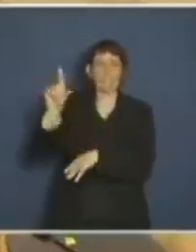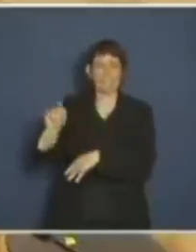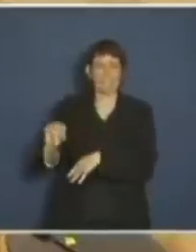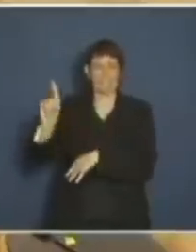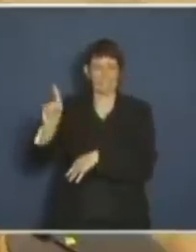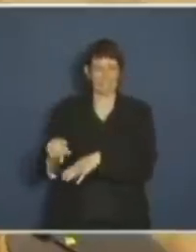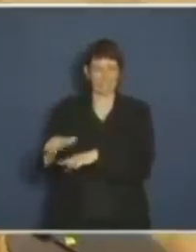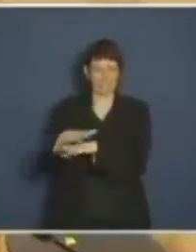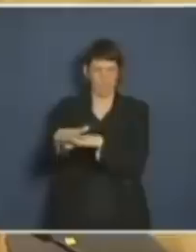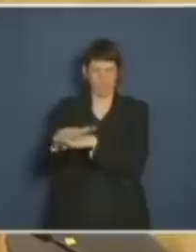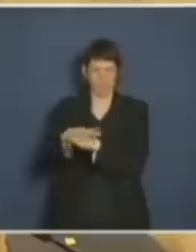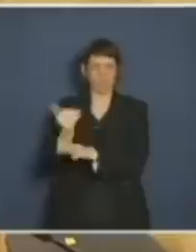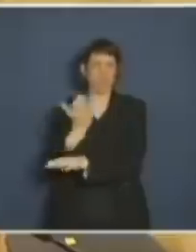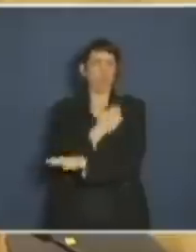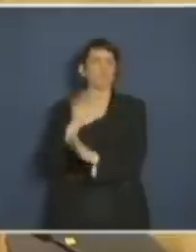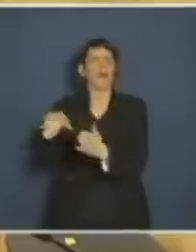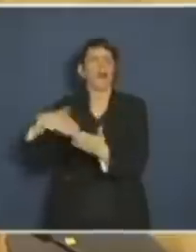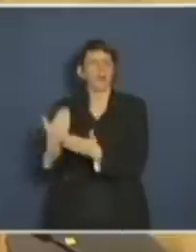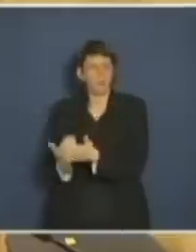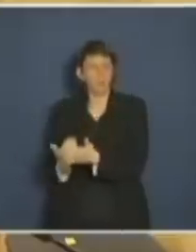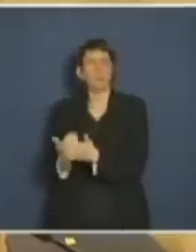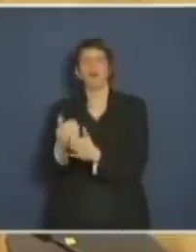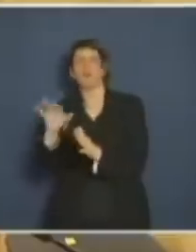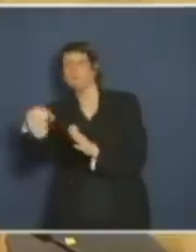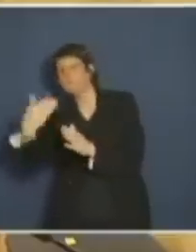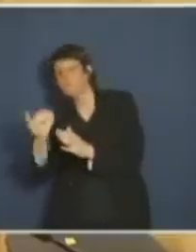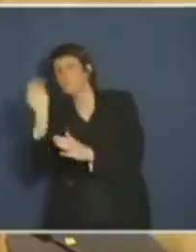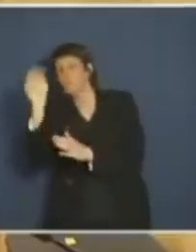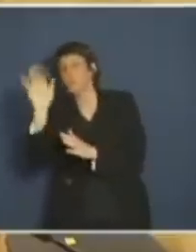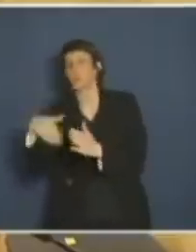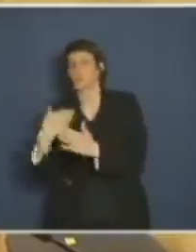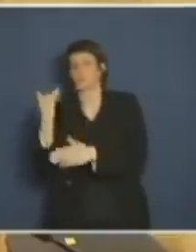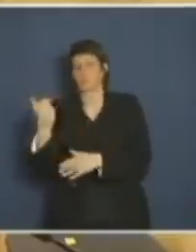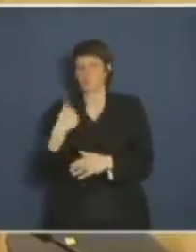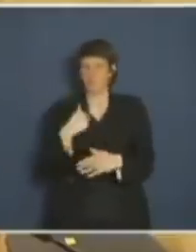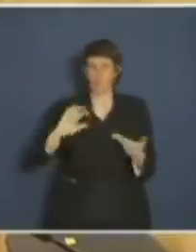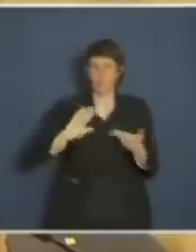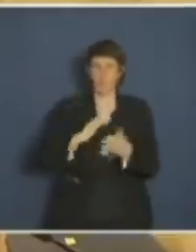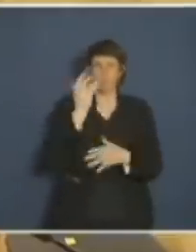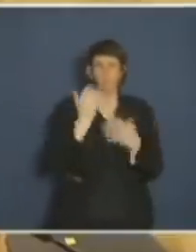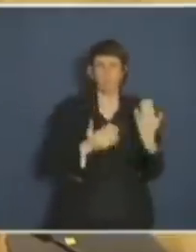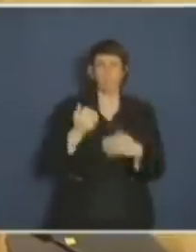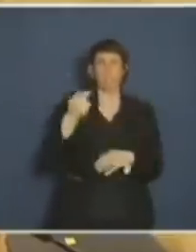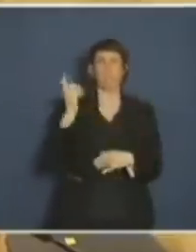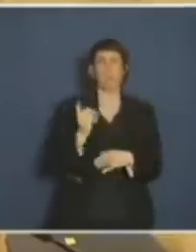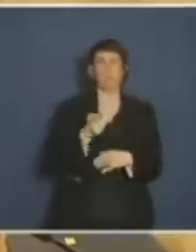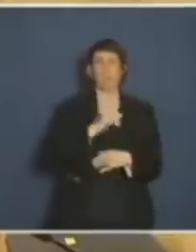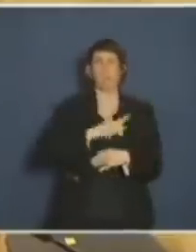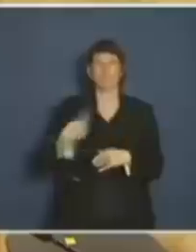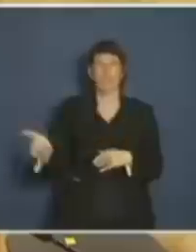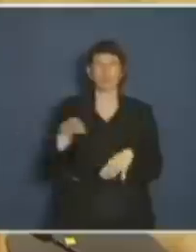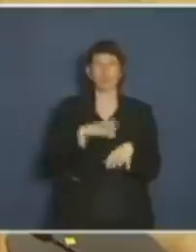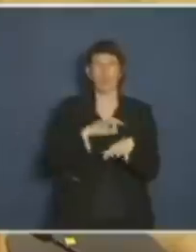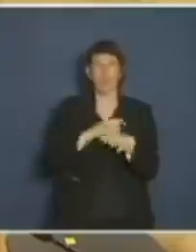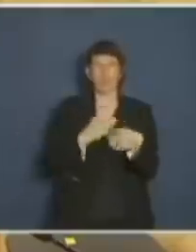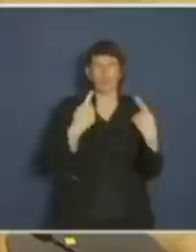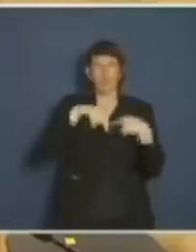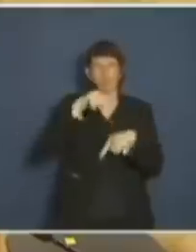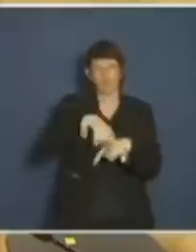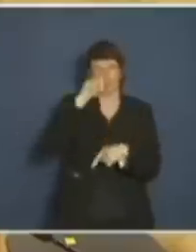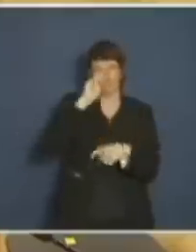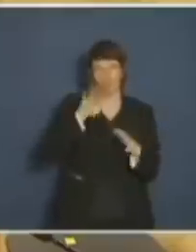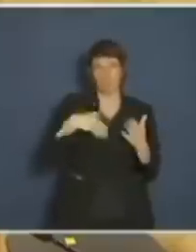dieses Impfangebot gibt oder geben wird. Ich habe kurz gerechnet, es gibt ungefähr 100.000 Arztpraxen in